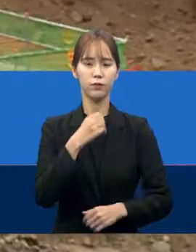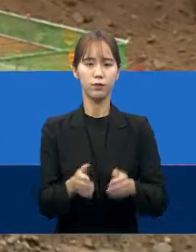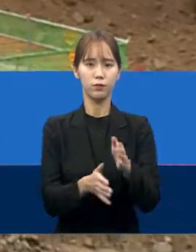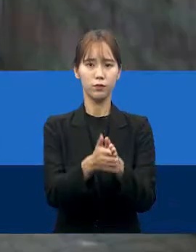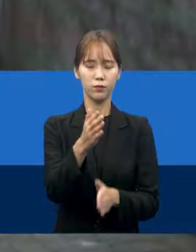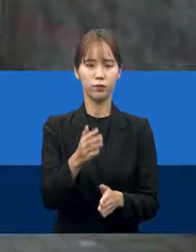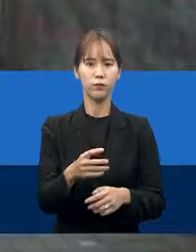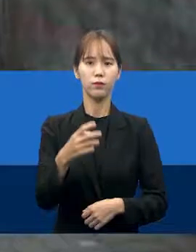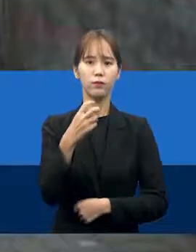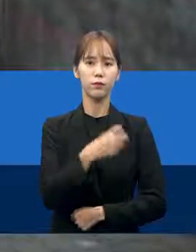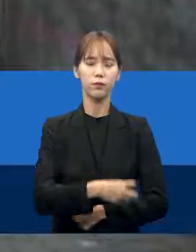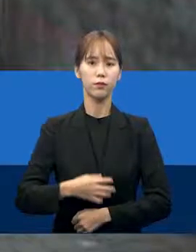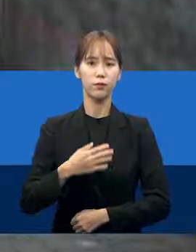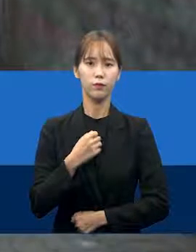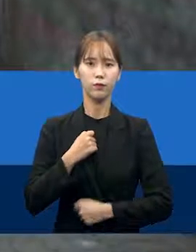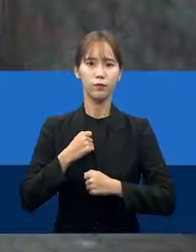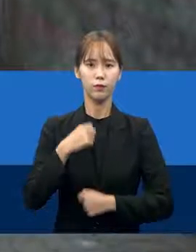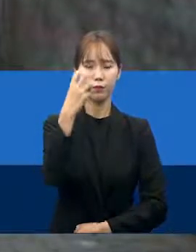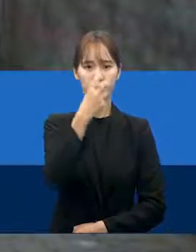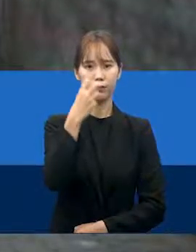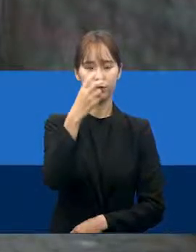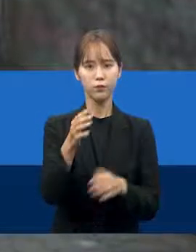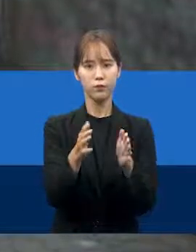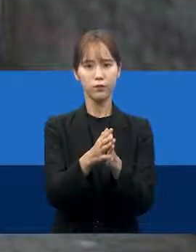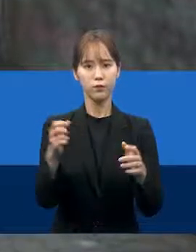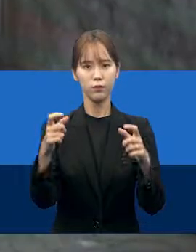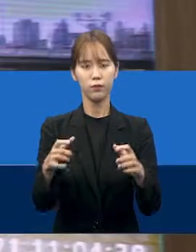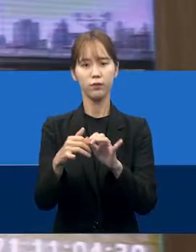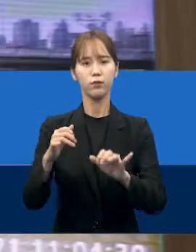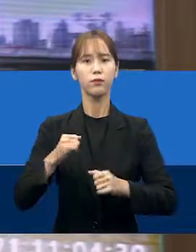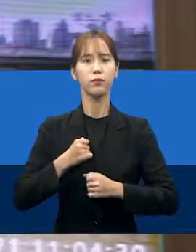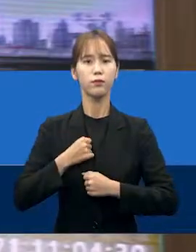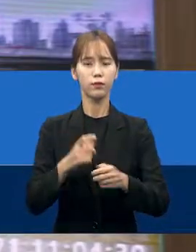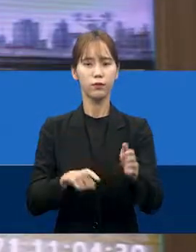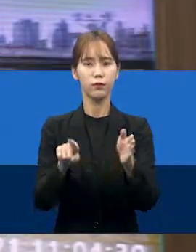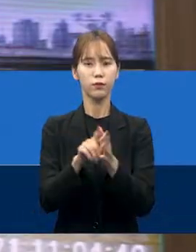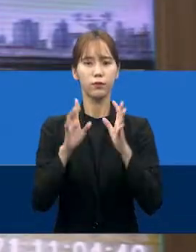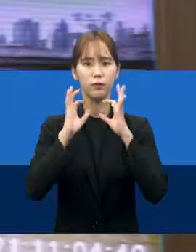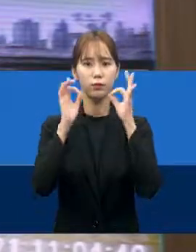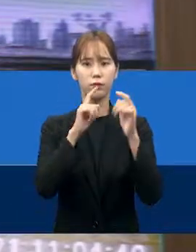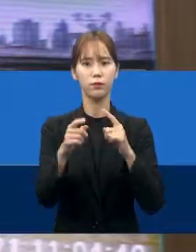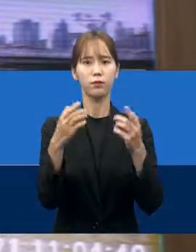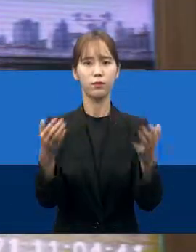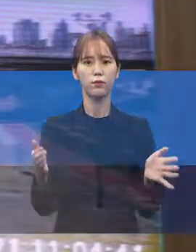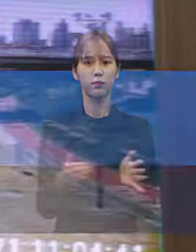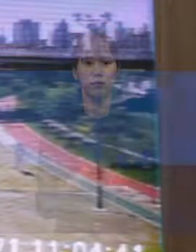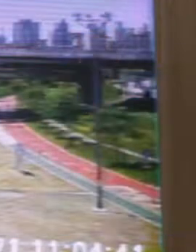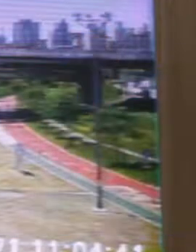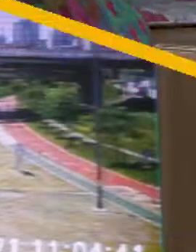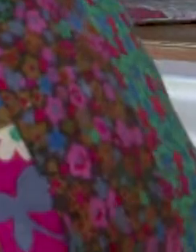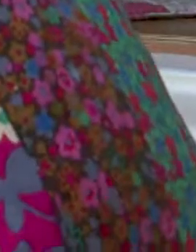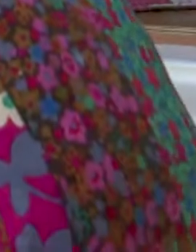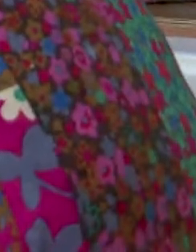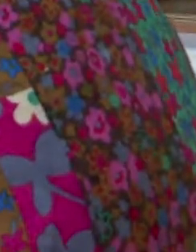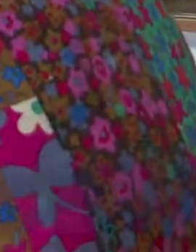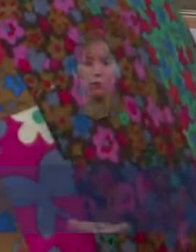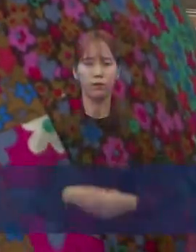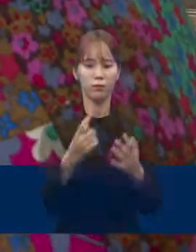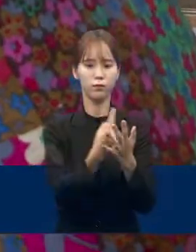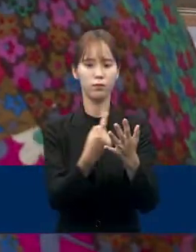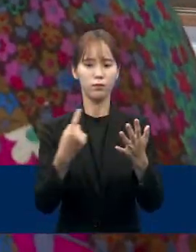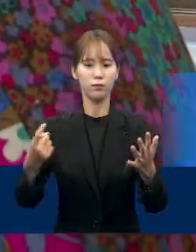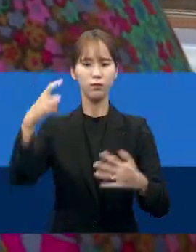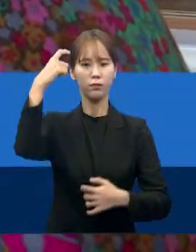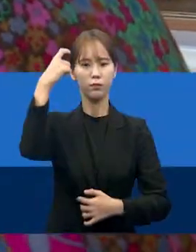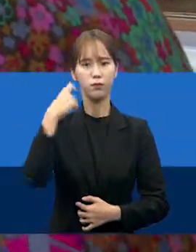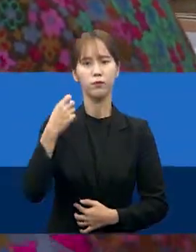다중이용시설, 사회복지시설 등에 대한 안전점검을 실시해 국민 안전사고 예방에 최선을 다할 예정입니다. 가족과